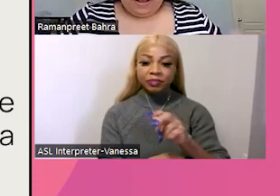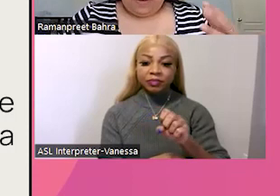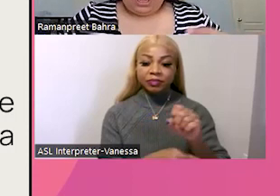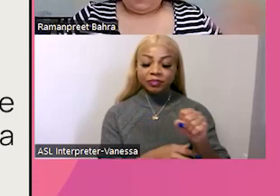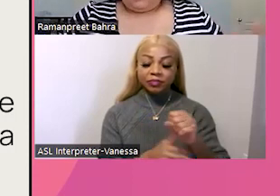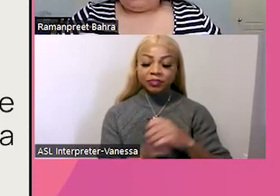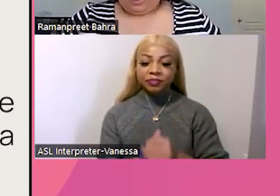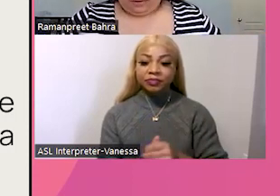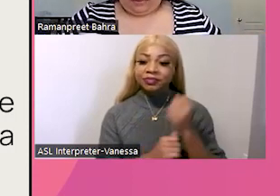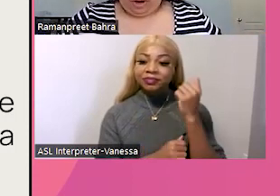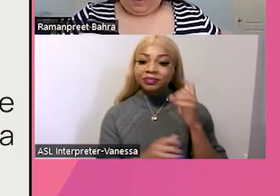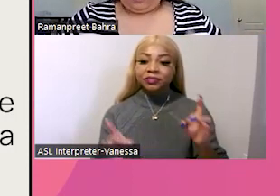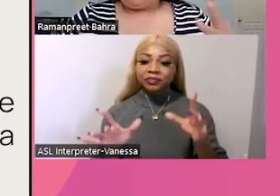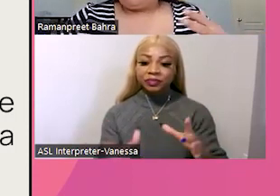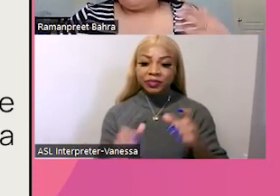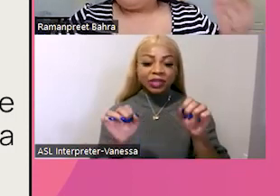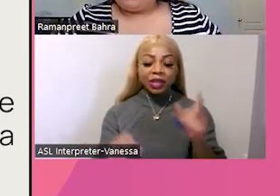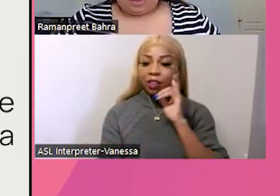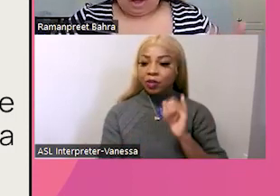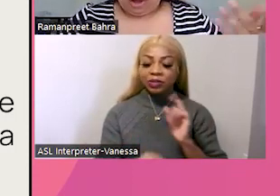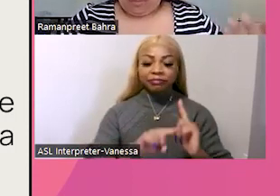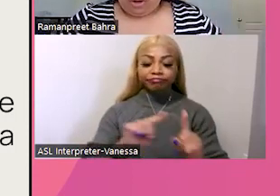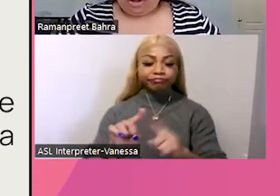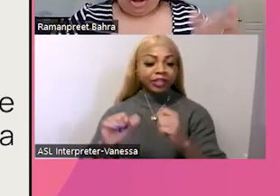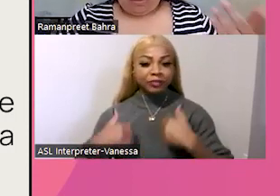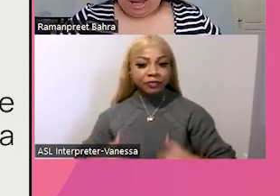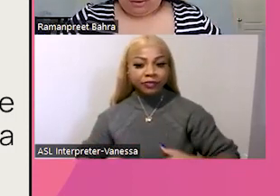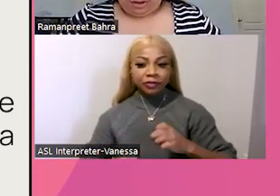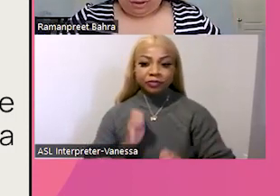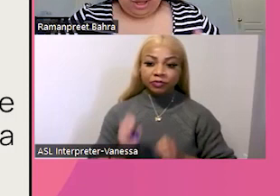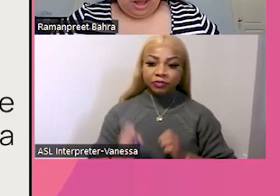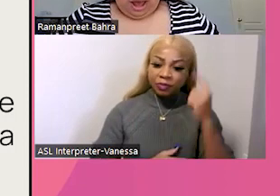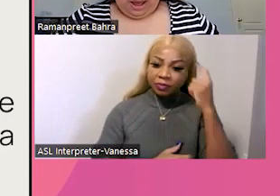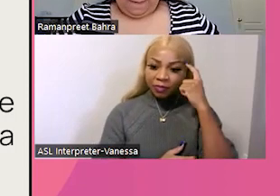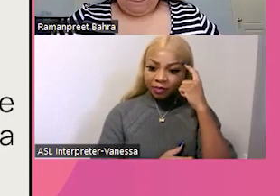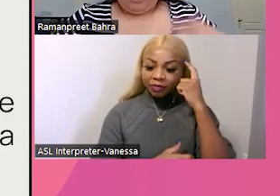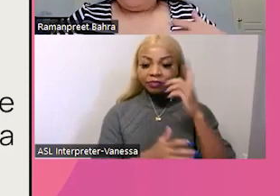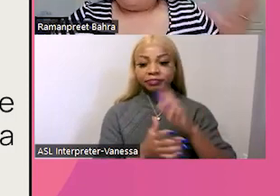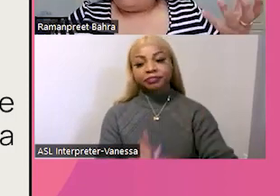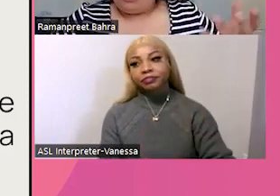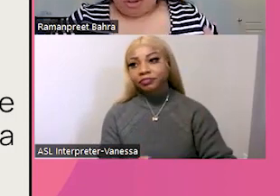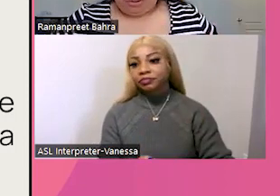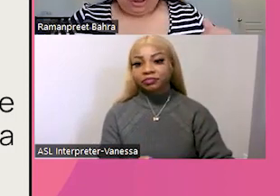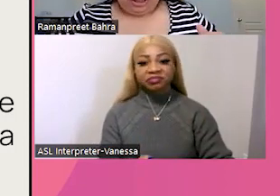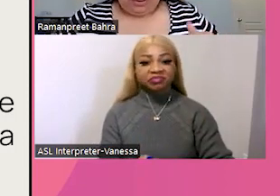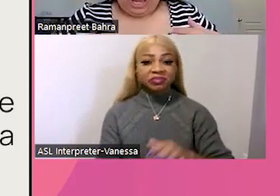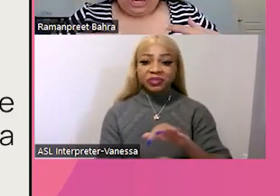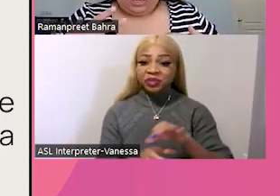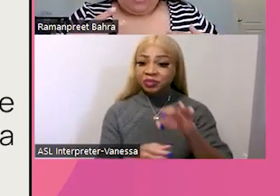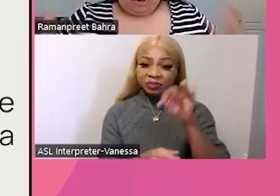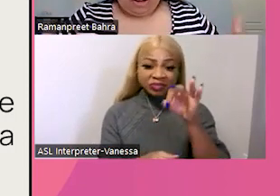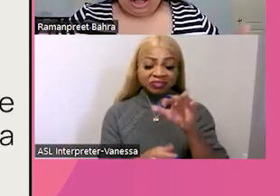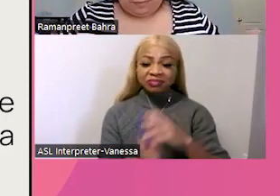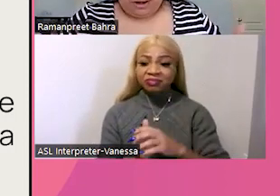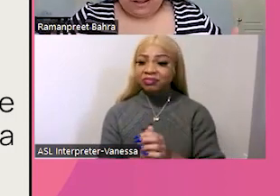corpulence. La violence fondée sur le sexe prend différentes formes, comme on le sait, physiques, émotionnelles,